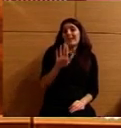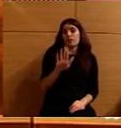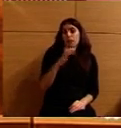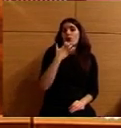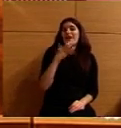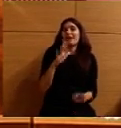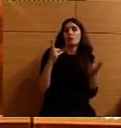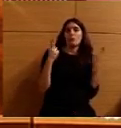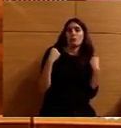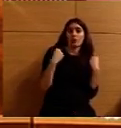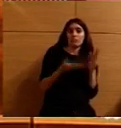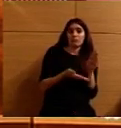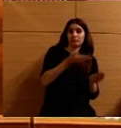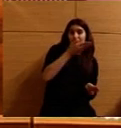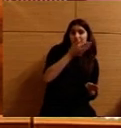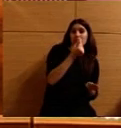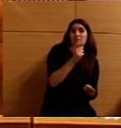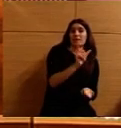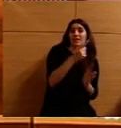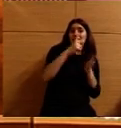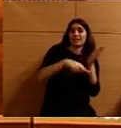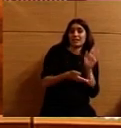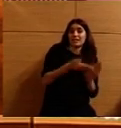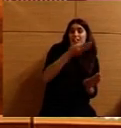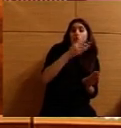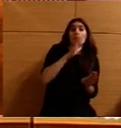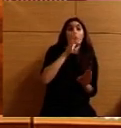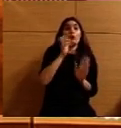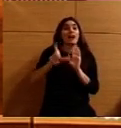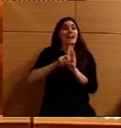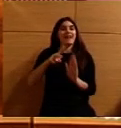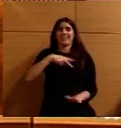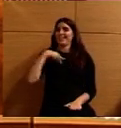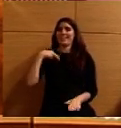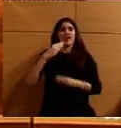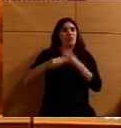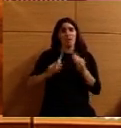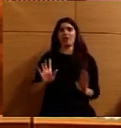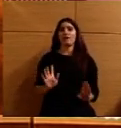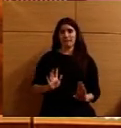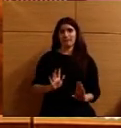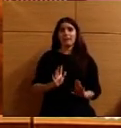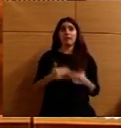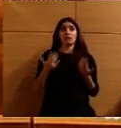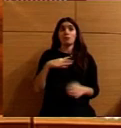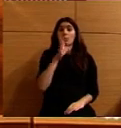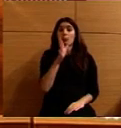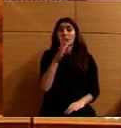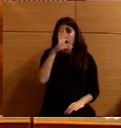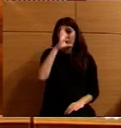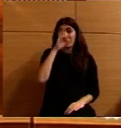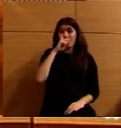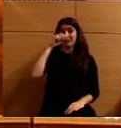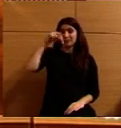del municipi on apujaré el preu del lloguer perquè no aplica la llei general que estaven aplicant tots els municipis. I per això en febrer